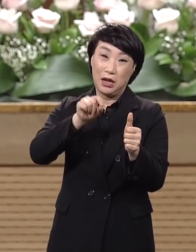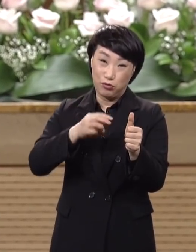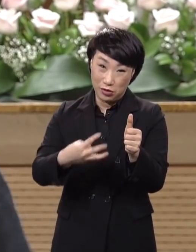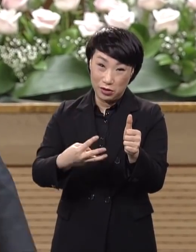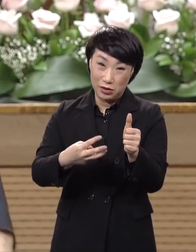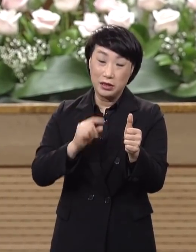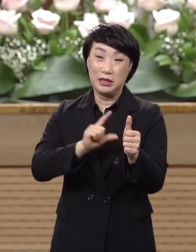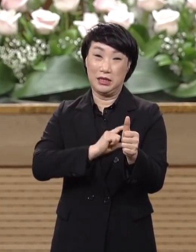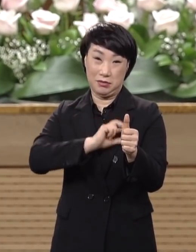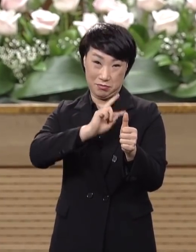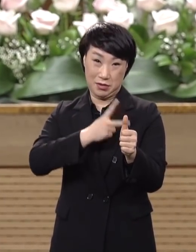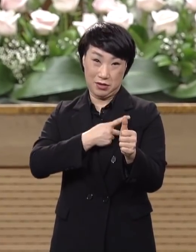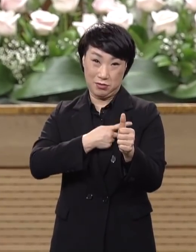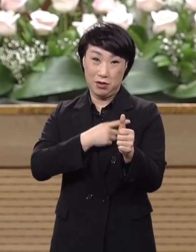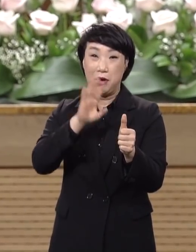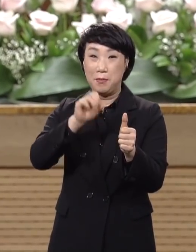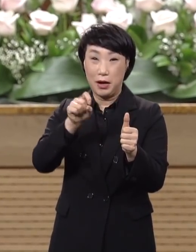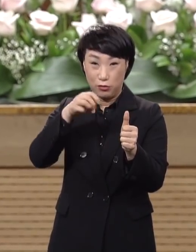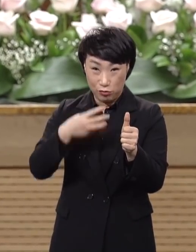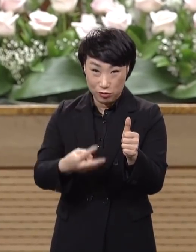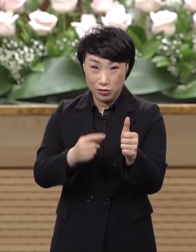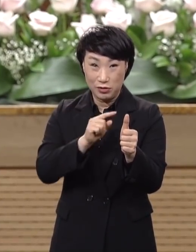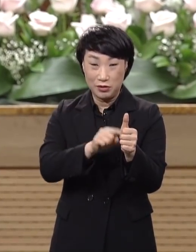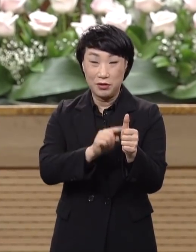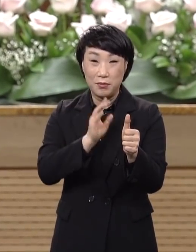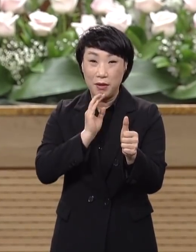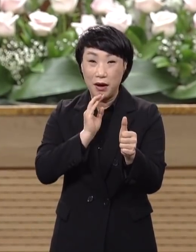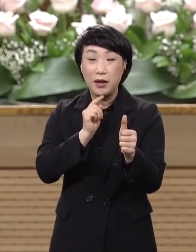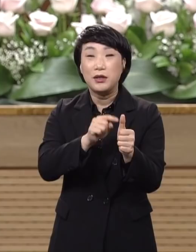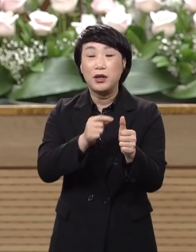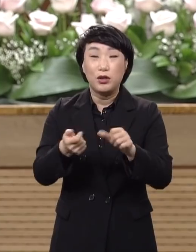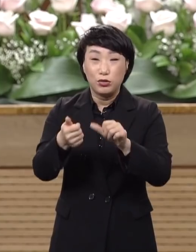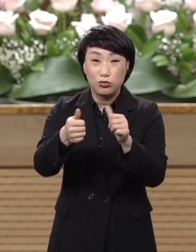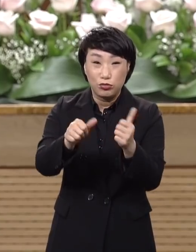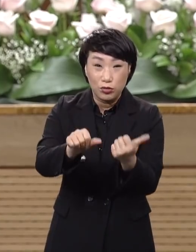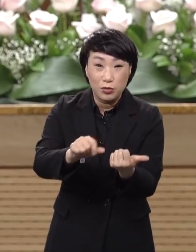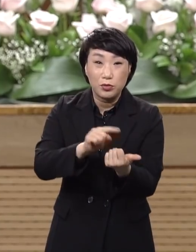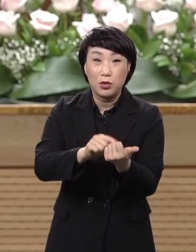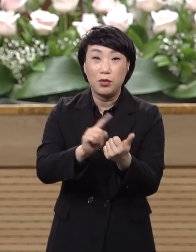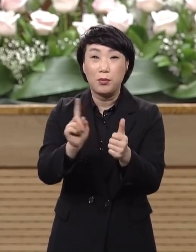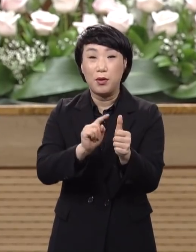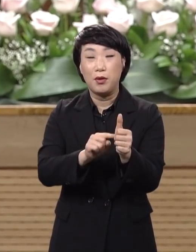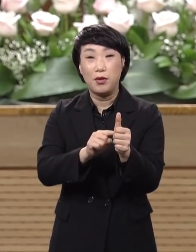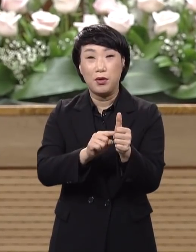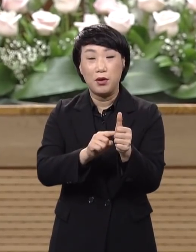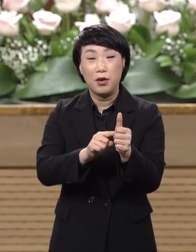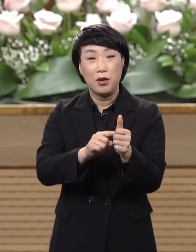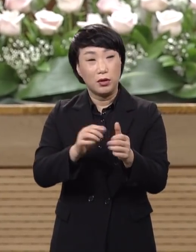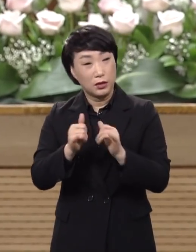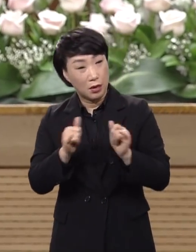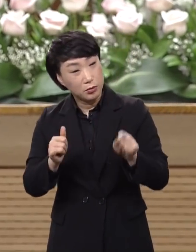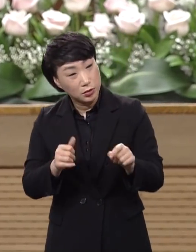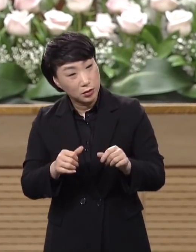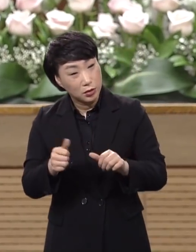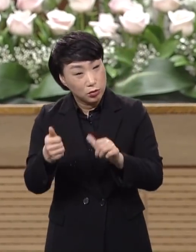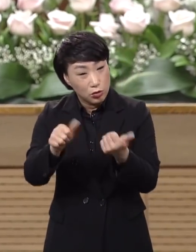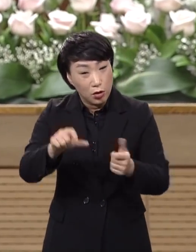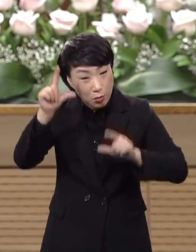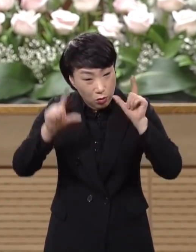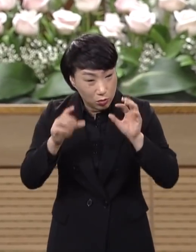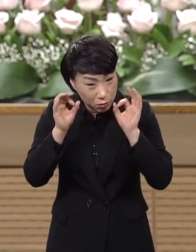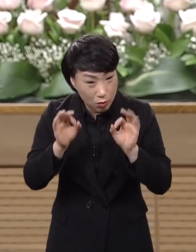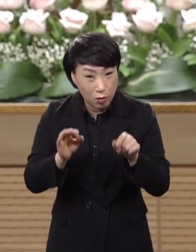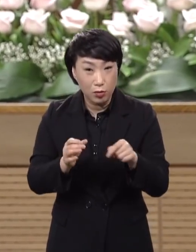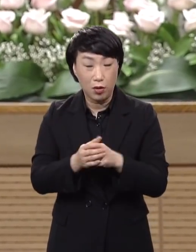바울, 그가 죽음도 정말로 참수당할 때, 사람들이 참수당하는 환경